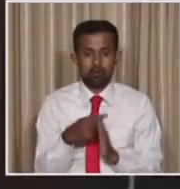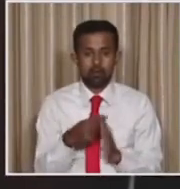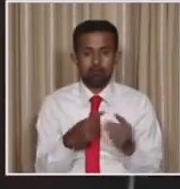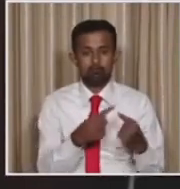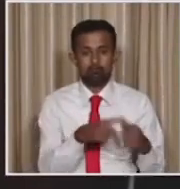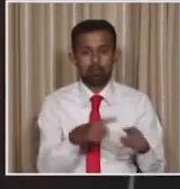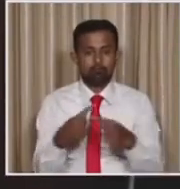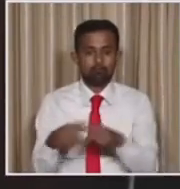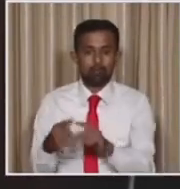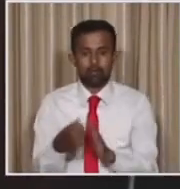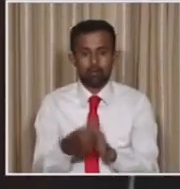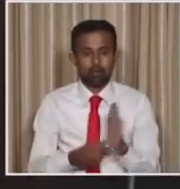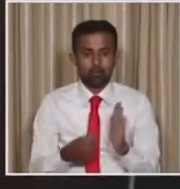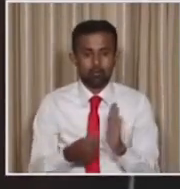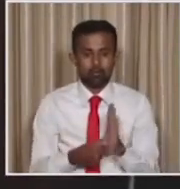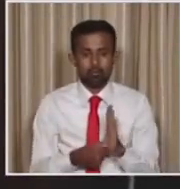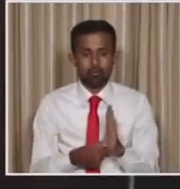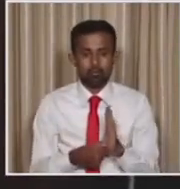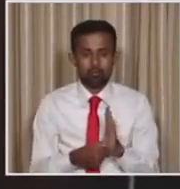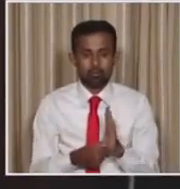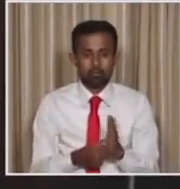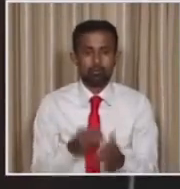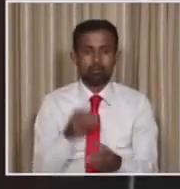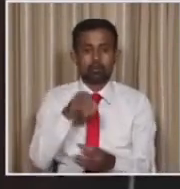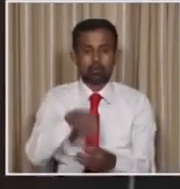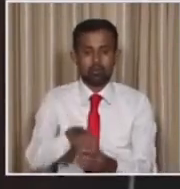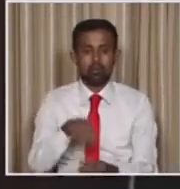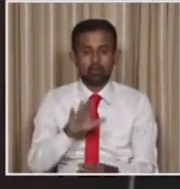විවිධ අනපනත් වලට අපි ගෙනා යුතුයි